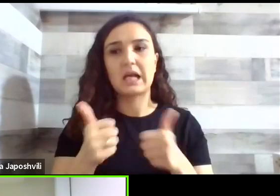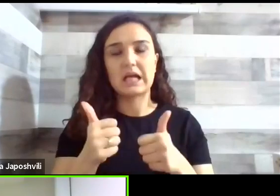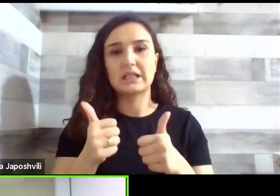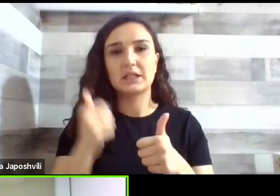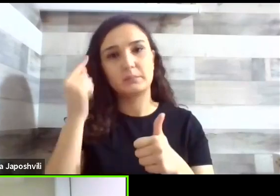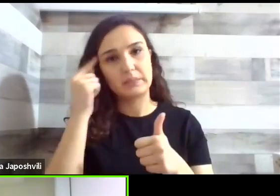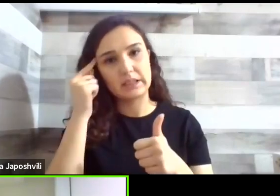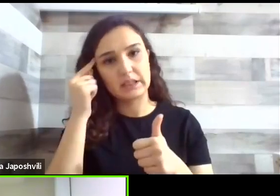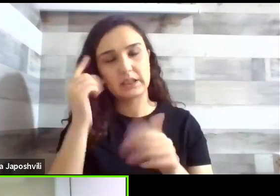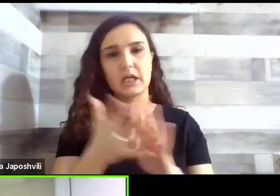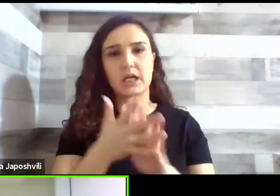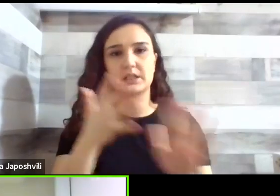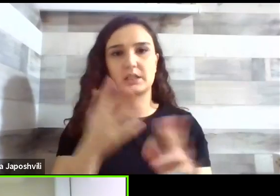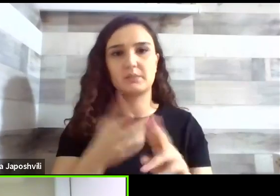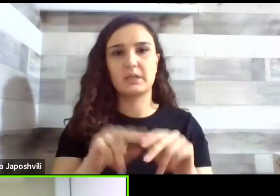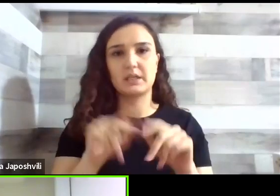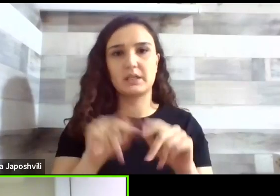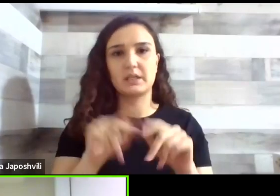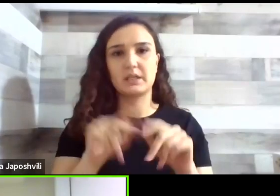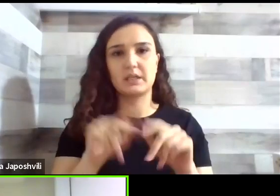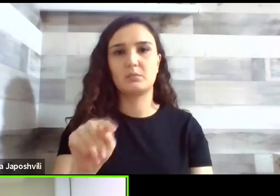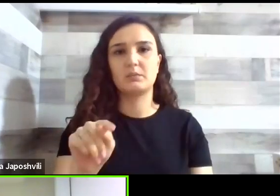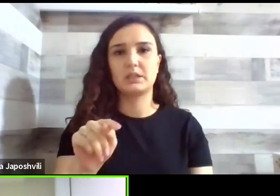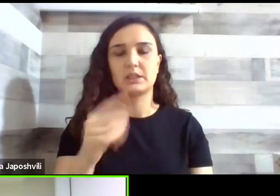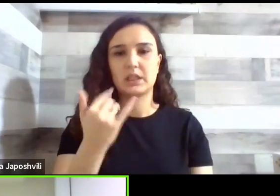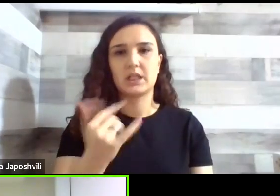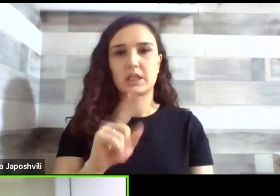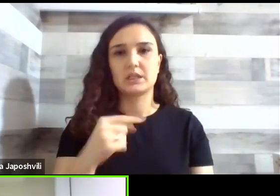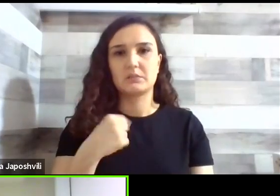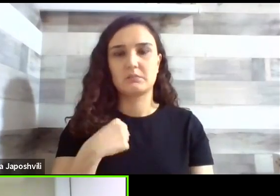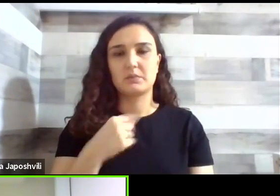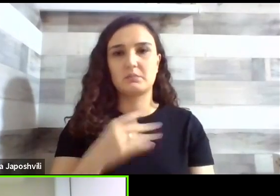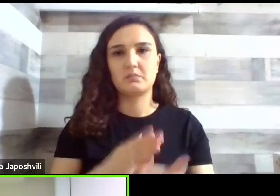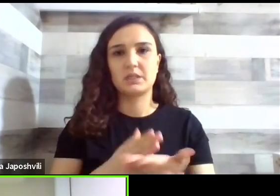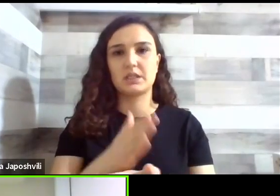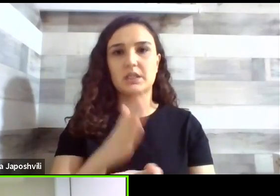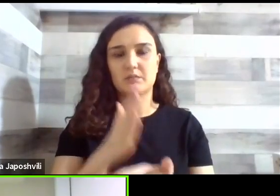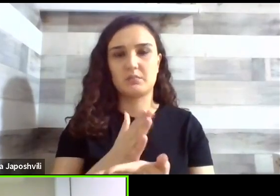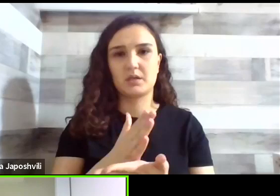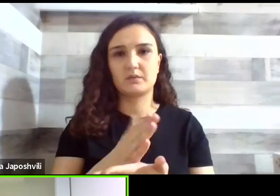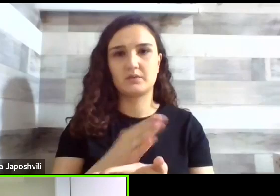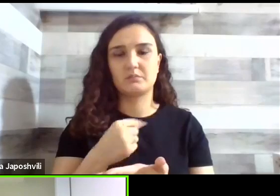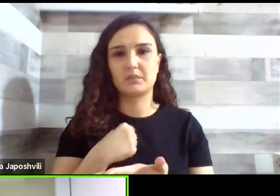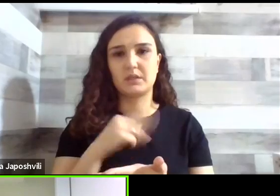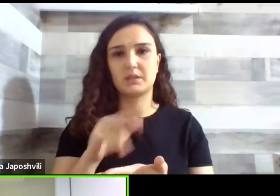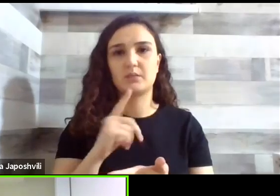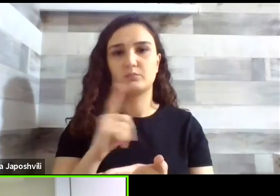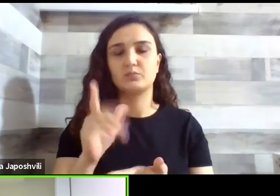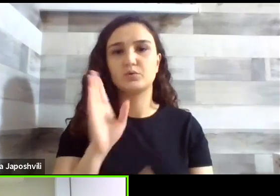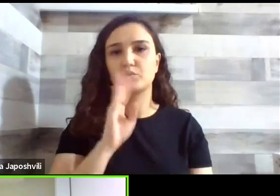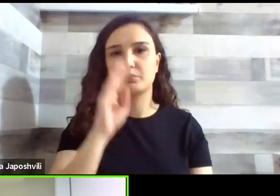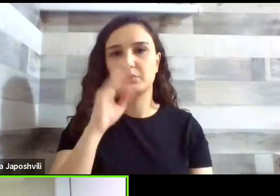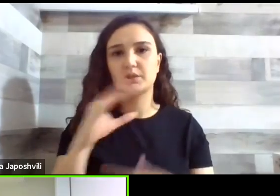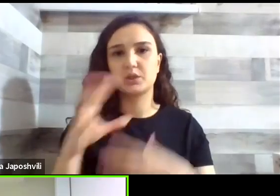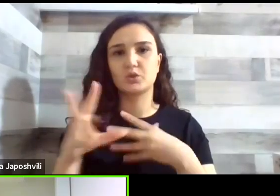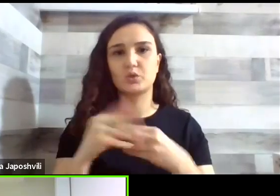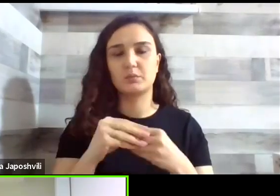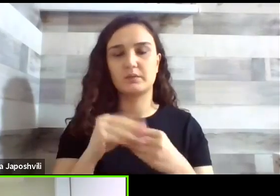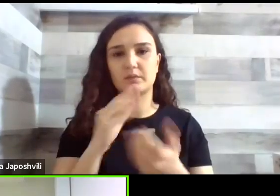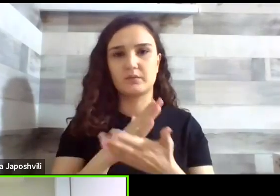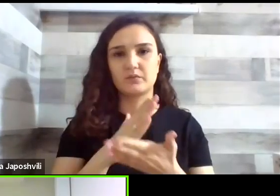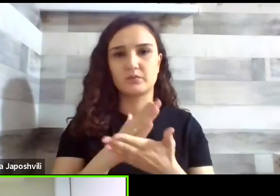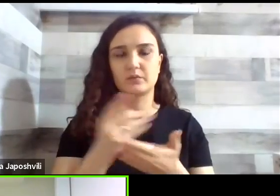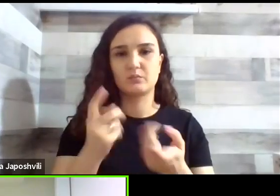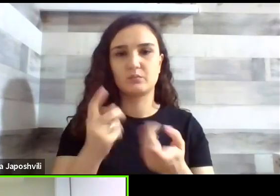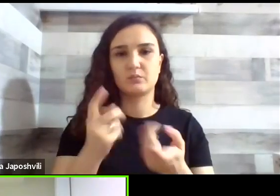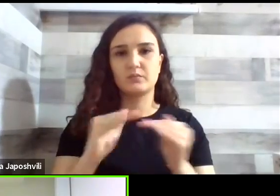ფიქრი გააზრება იმისა რომ ის ეხლა რაც მე მიზნად მაქვს ხო რაც მე და მშობელს ხო ერთობლივად განსაზღვრეთ რომ